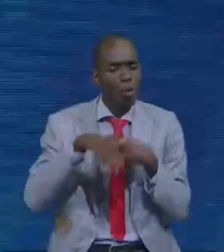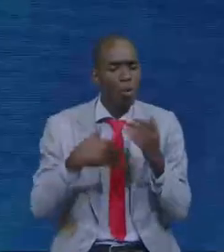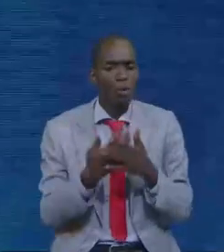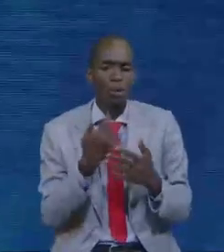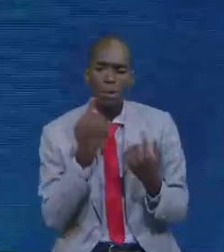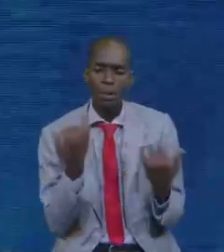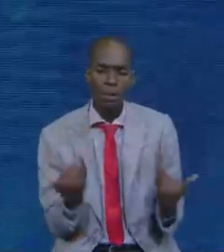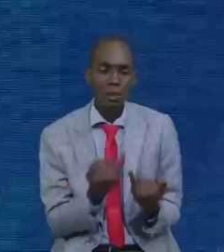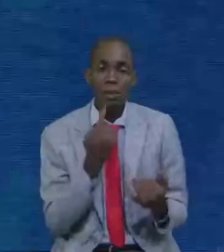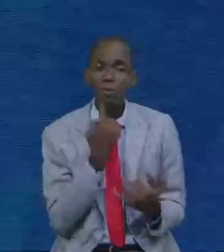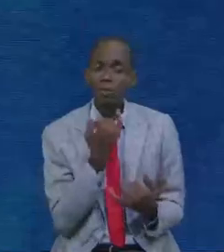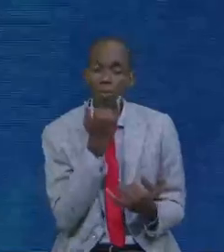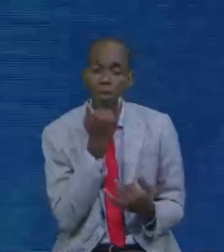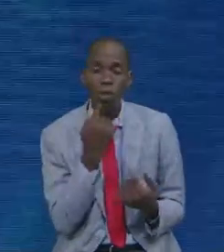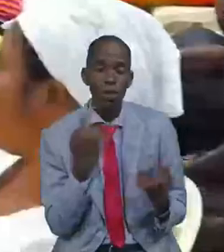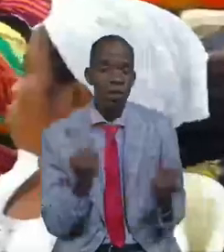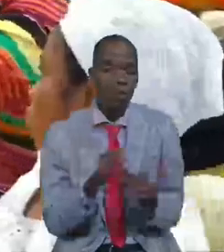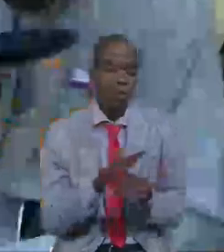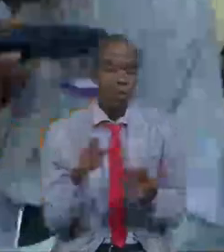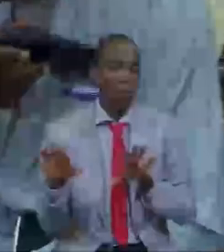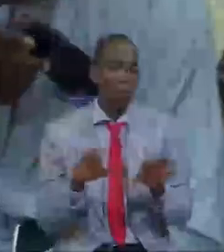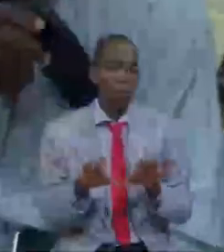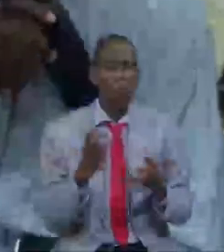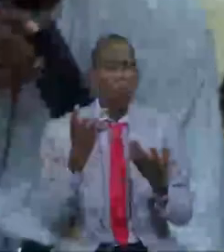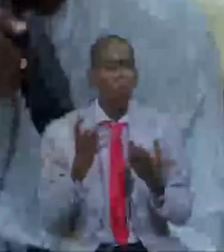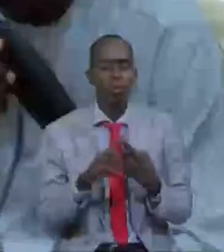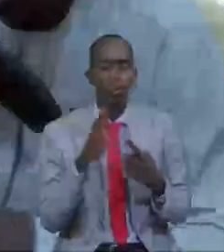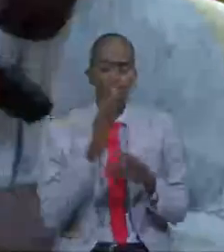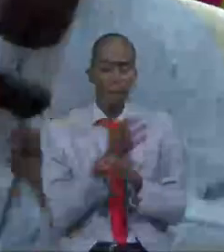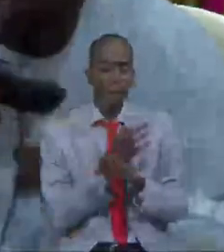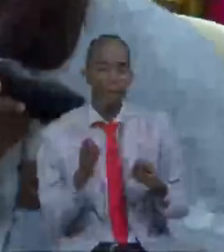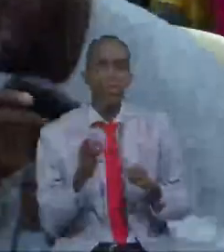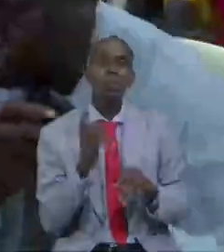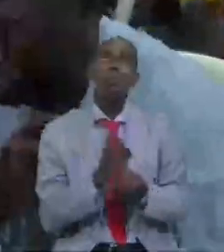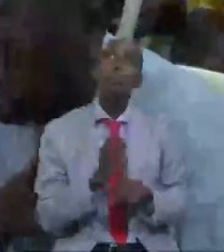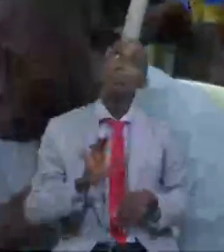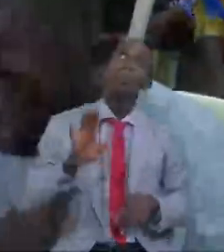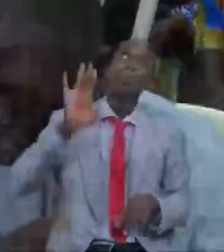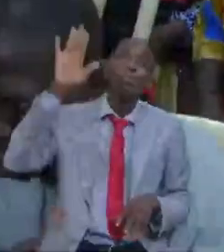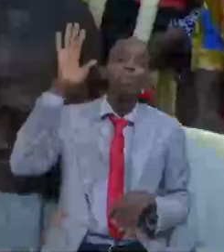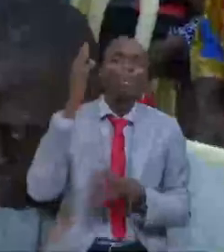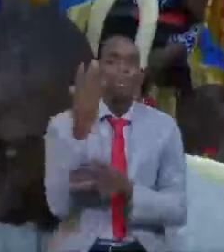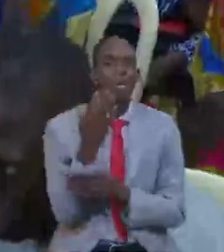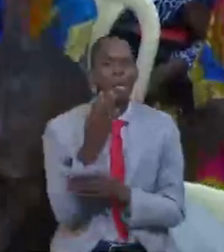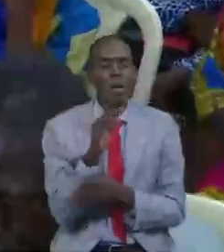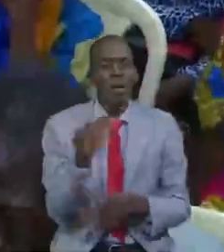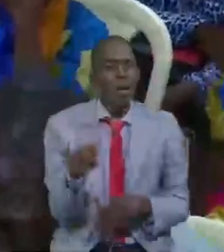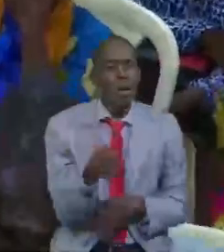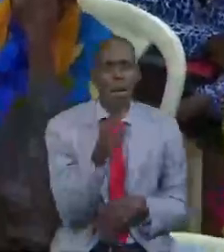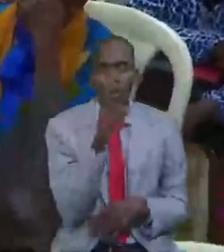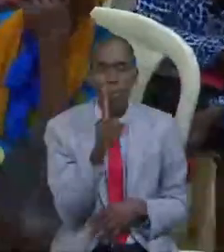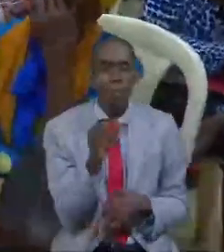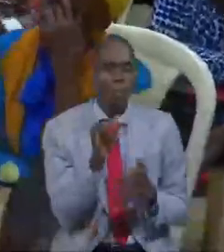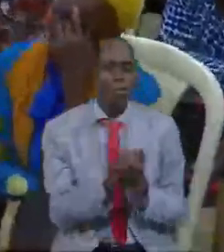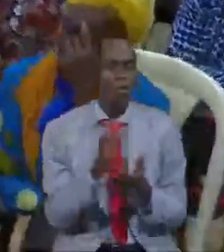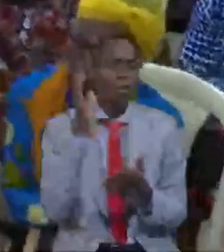libre. Je vais te pardonner. Lève simplement la main. Quiconque invoquera le